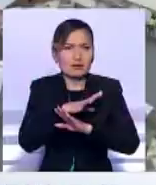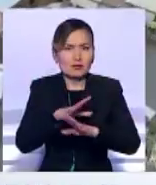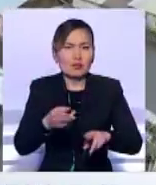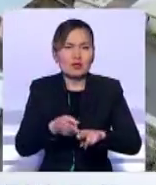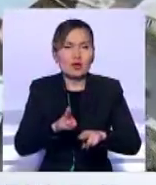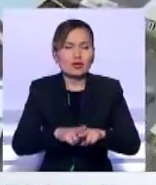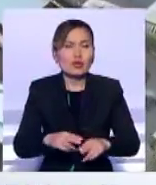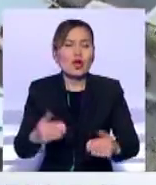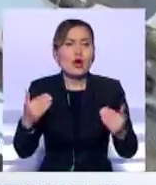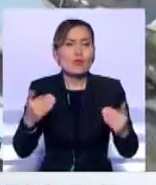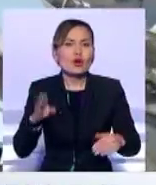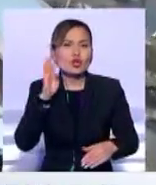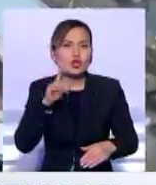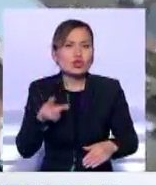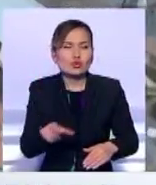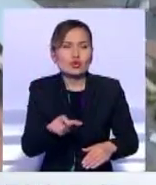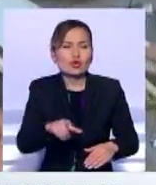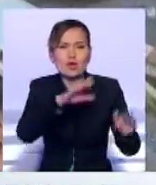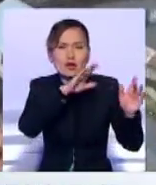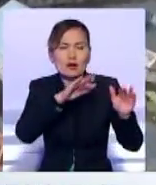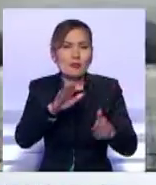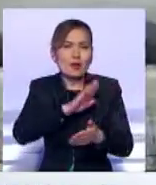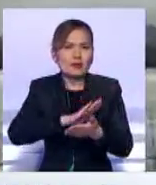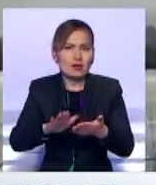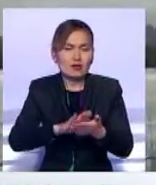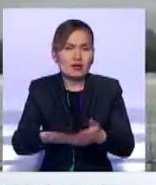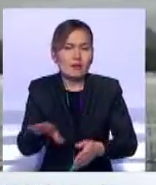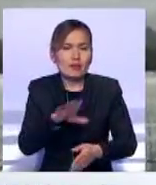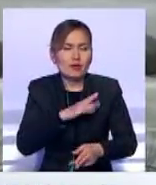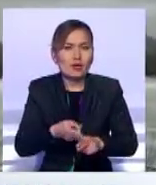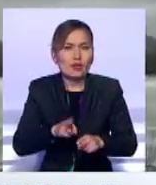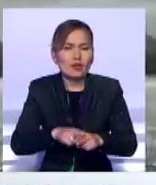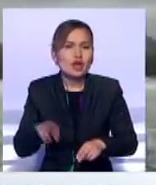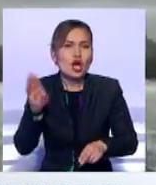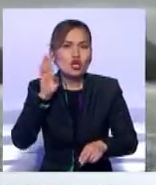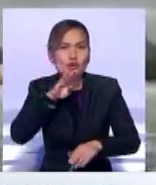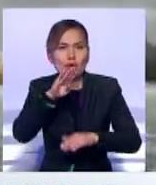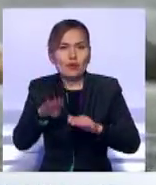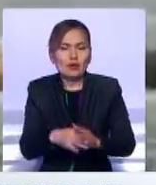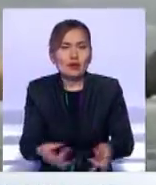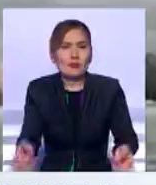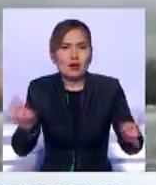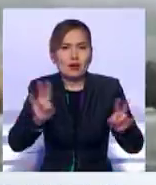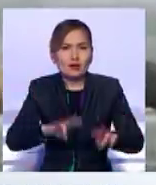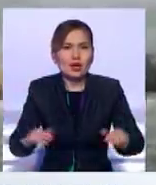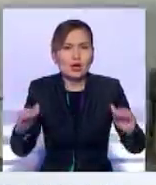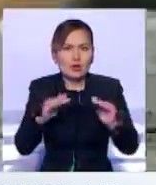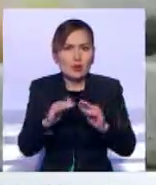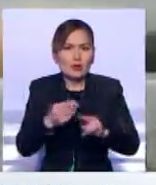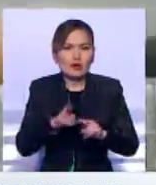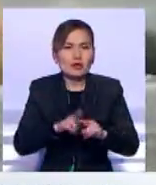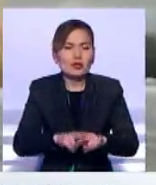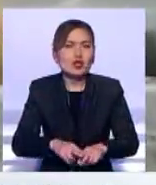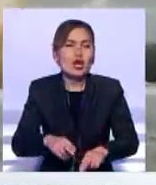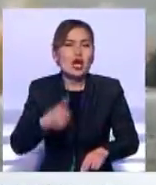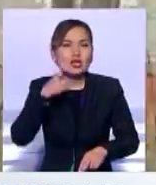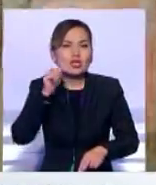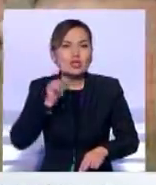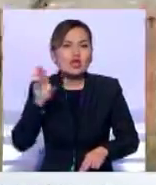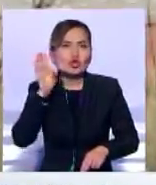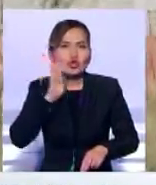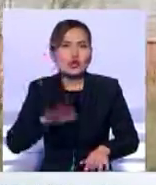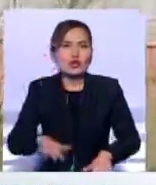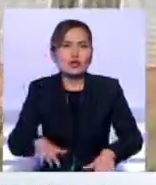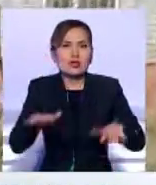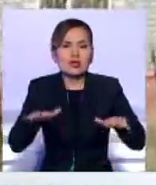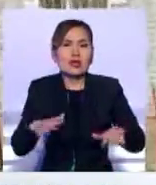Бүгін мұз жару жұмыстары жүріп жатқанымен кептелістер орын алып, бірнеше аудандарды су басып қалды. Еске салсақ, кеше су деңгейі 5 метрден